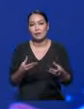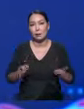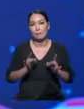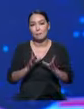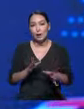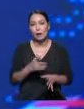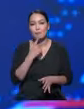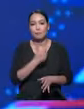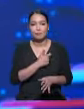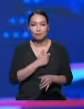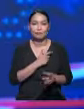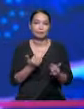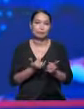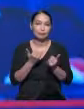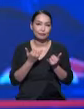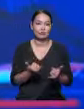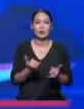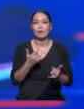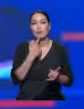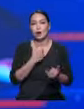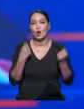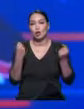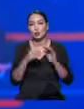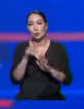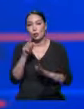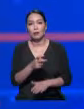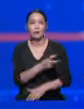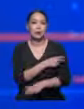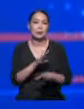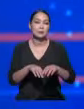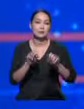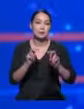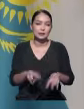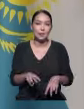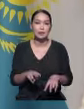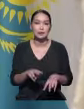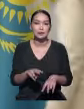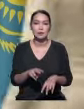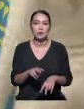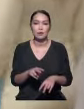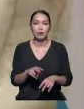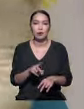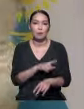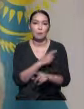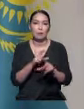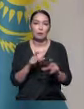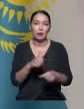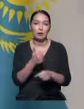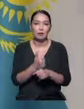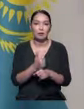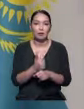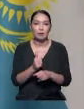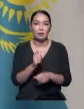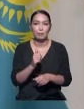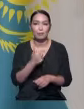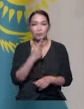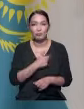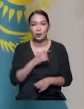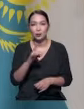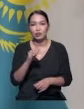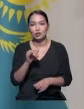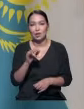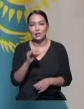Минобороны чествовали военных спортсменок, врачей, специалистов госпиталей. Глава оборонного ведомства Руслан Жаксылыков поздравил их с